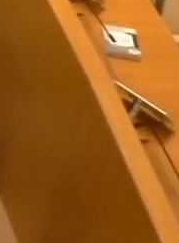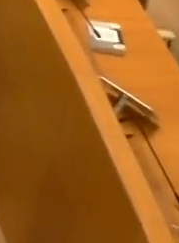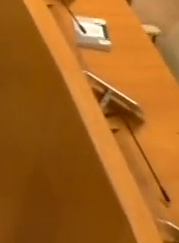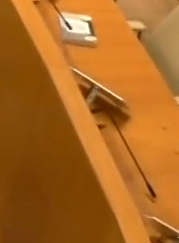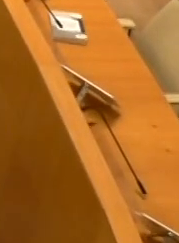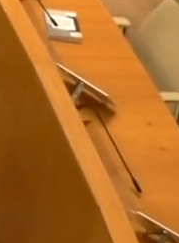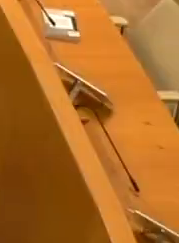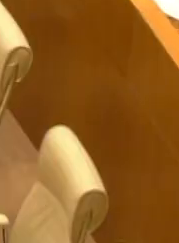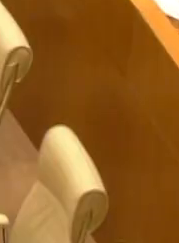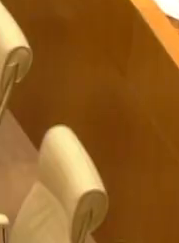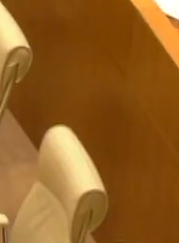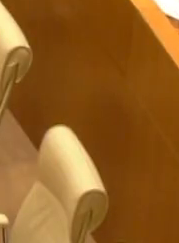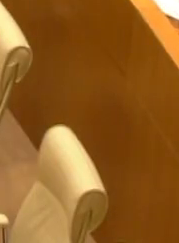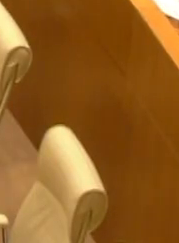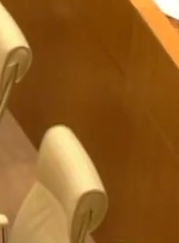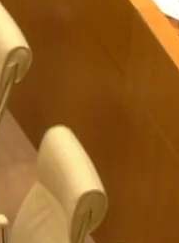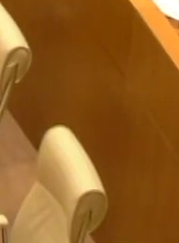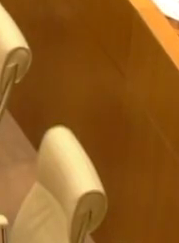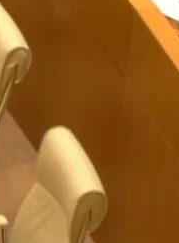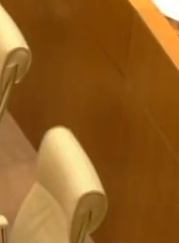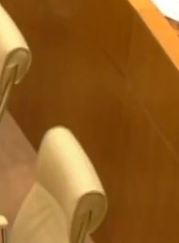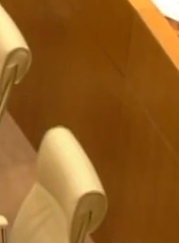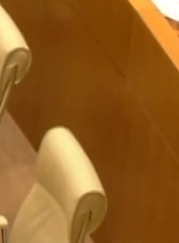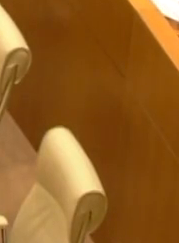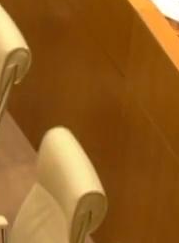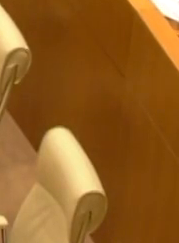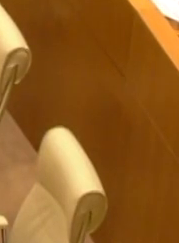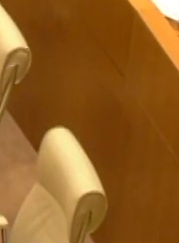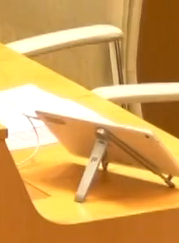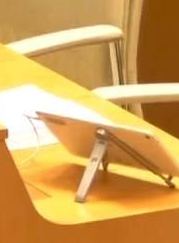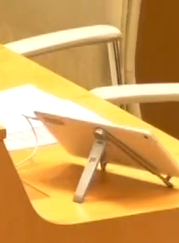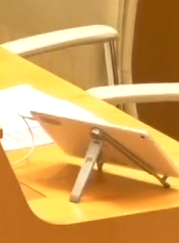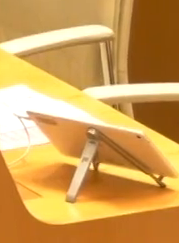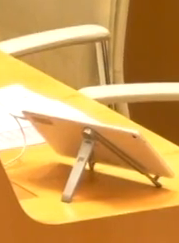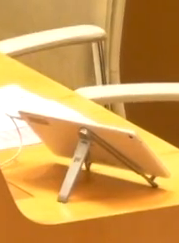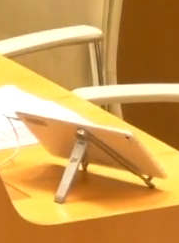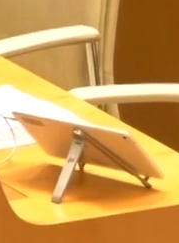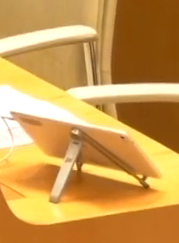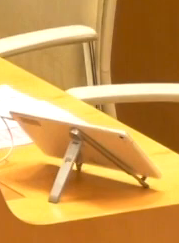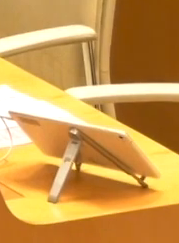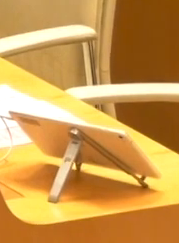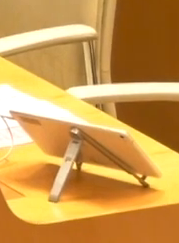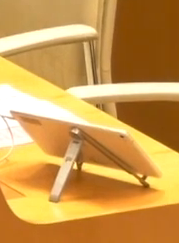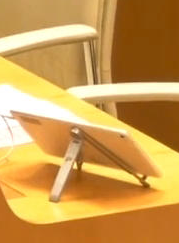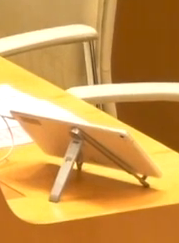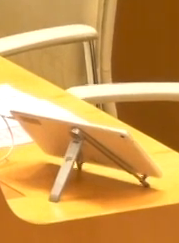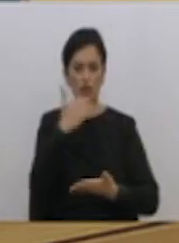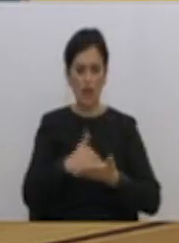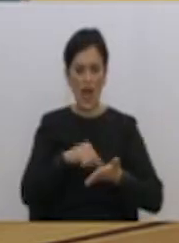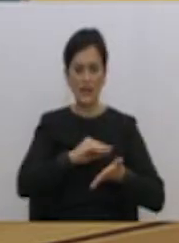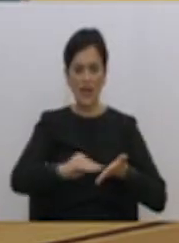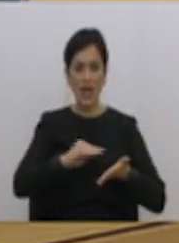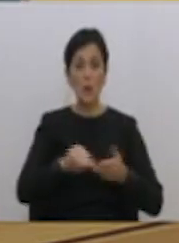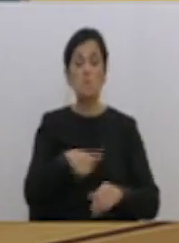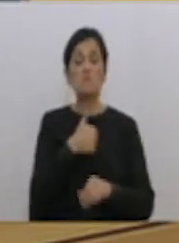გასულ წელს ომბუდსმენის ინსტიტუტი ხელისუფლების მხრიდან მუდმივი ორგანიზებული და პოლიტიკური თავდასხმების სამიზნე იყო.